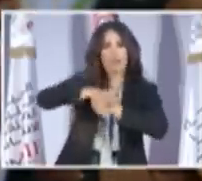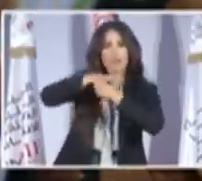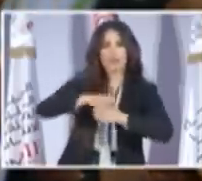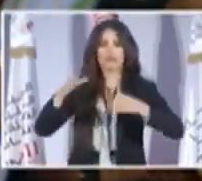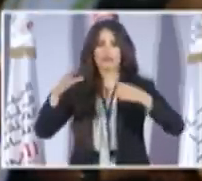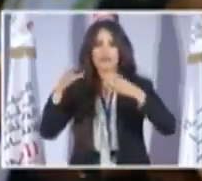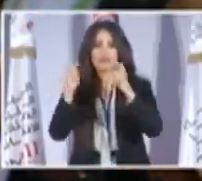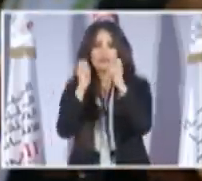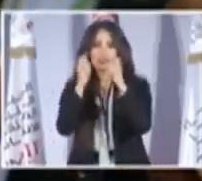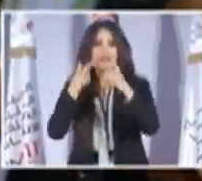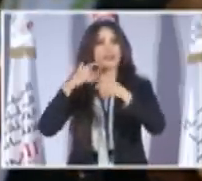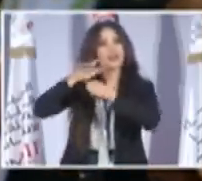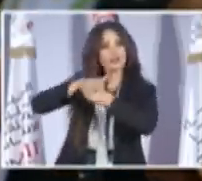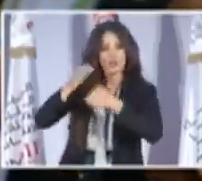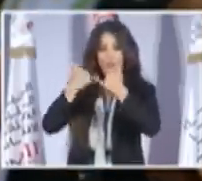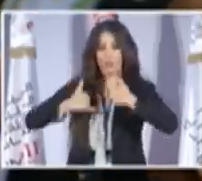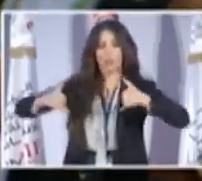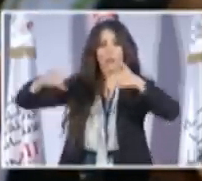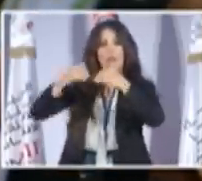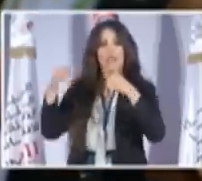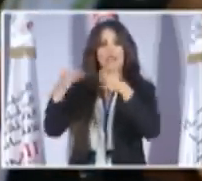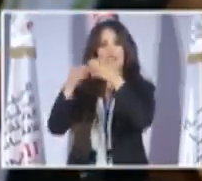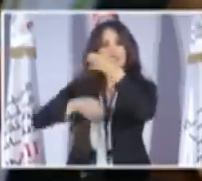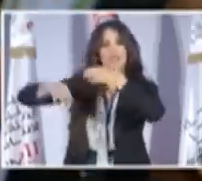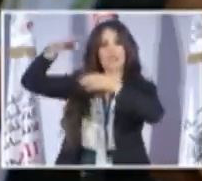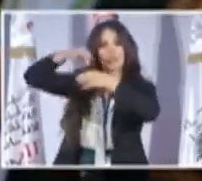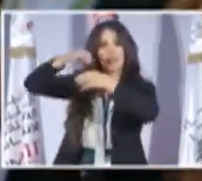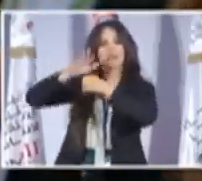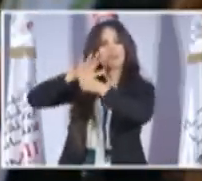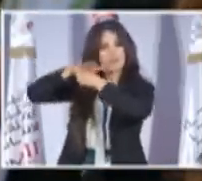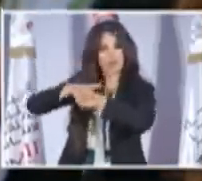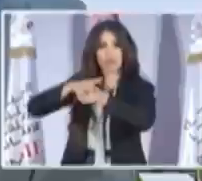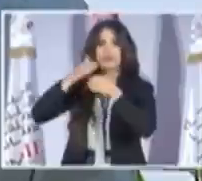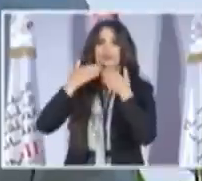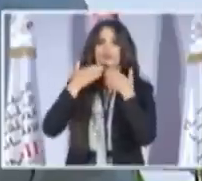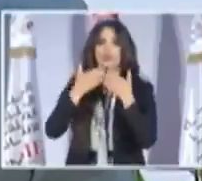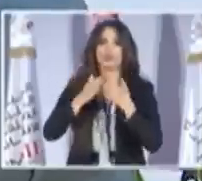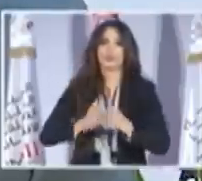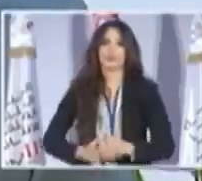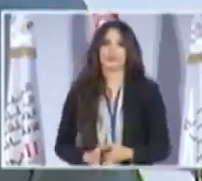عليكم كمجلس هيئه تعليقكم على هذا شكرا